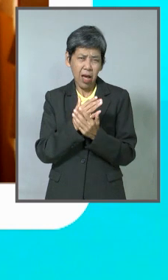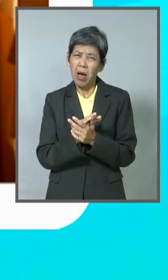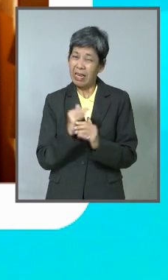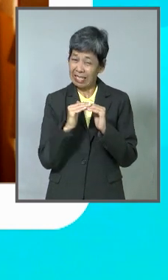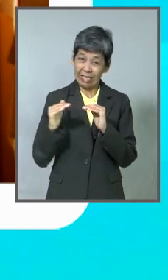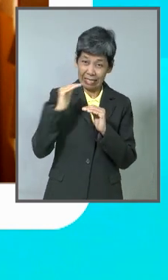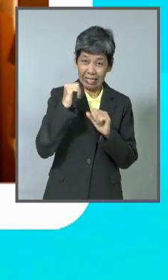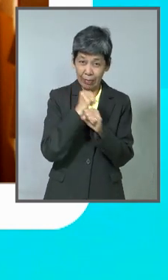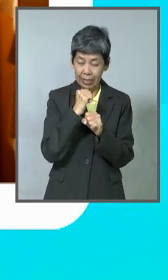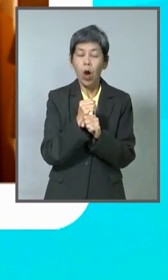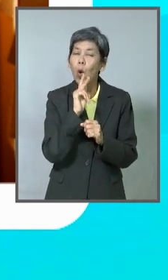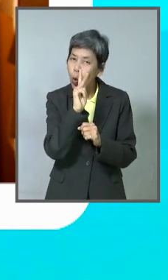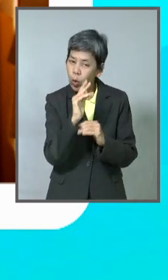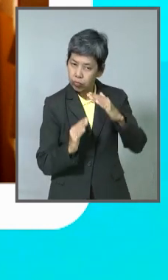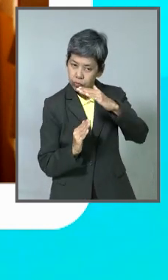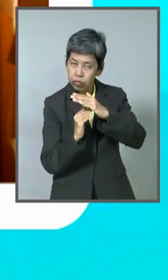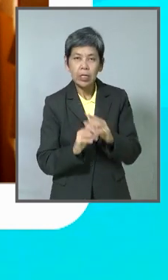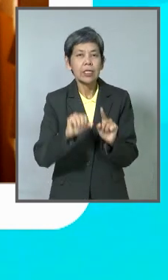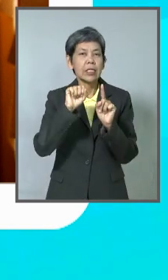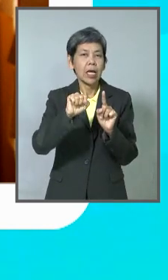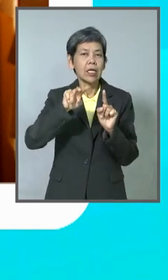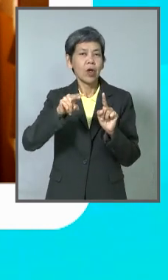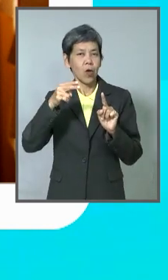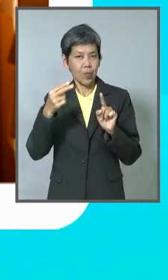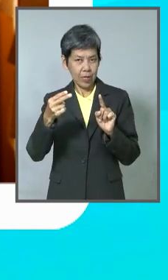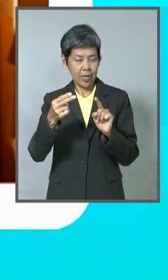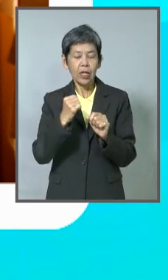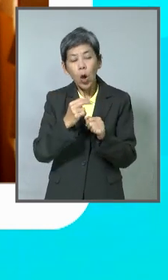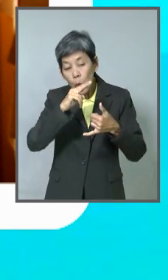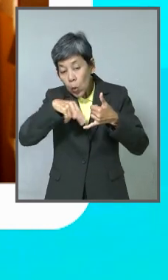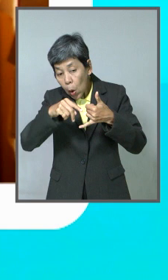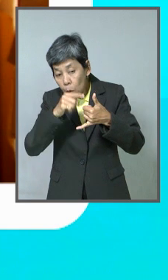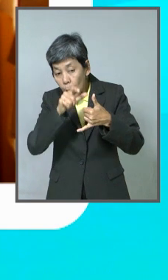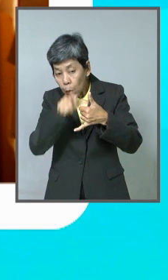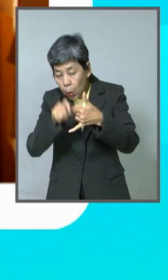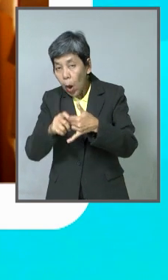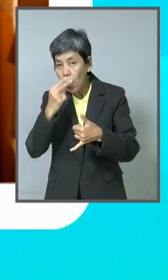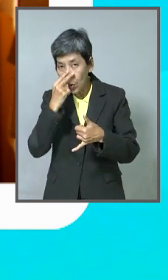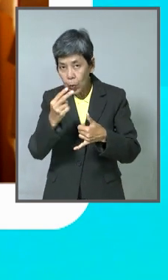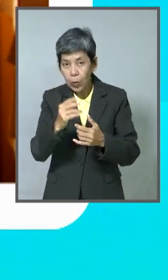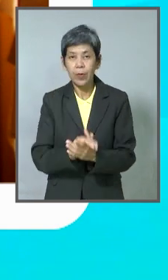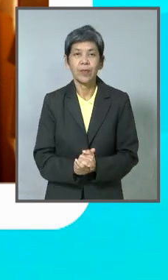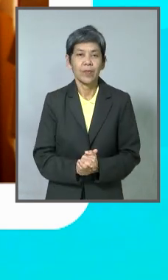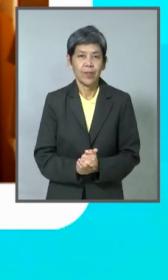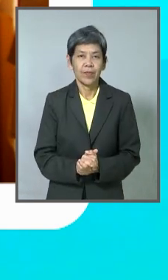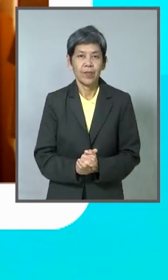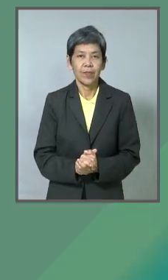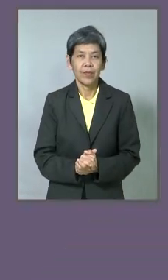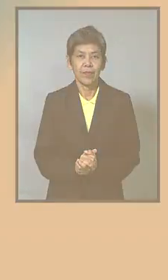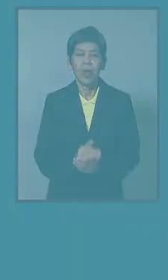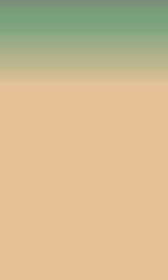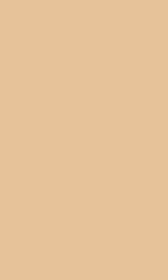ที่สนใจจะกู้เงินเกินวงเงินที่กำหนดไว้สามารถกู้ได้สูงสุดถึง 120,000 บาทแต่จะพิจารณาเป็นรายๆไปค่ะ